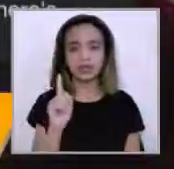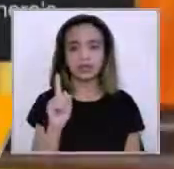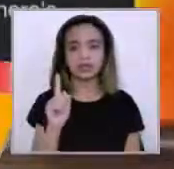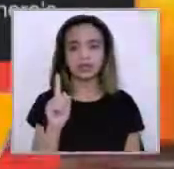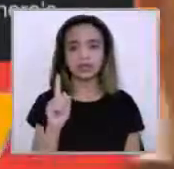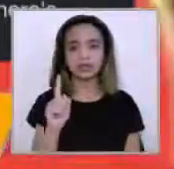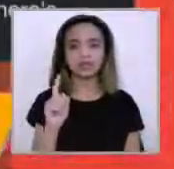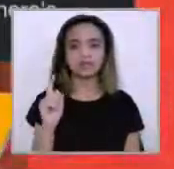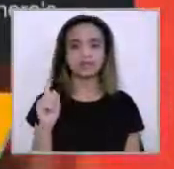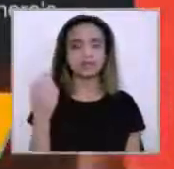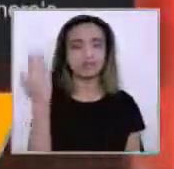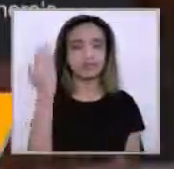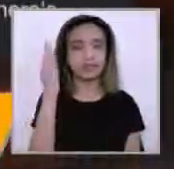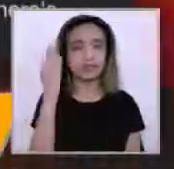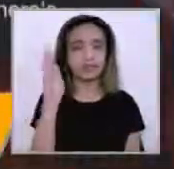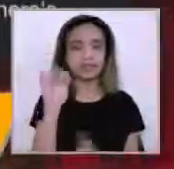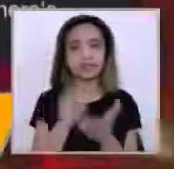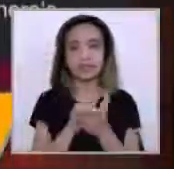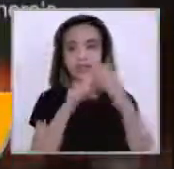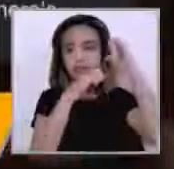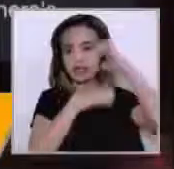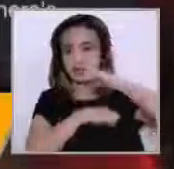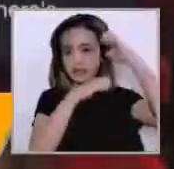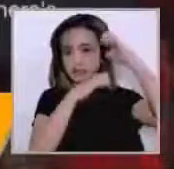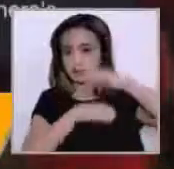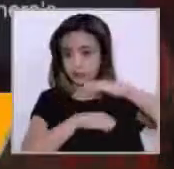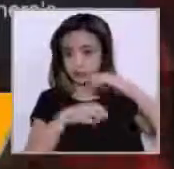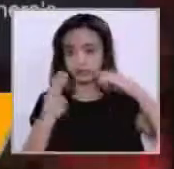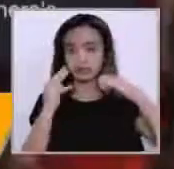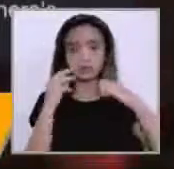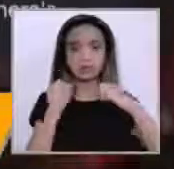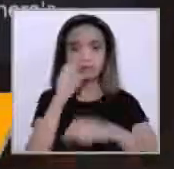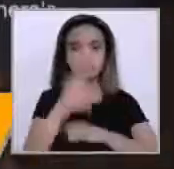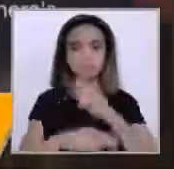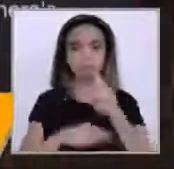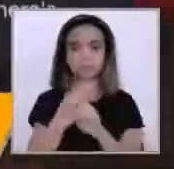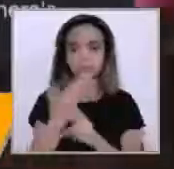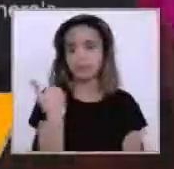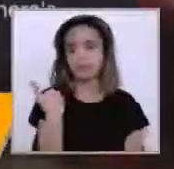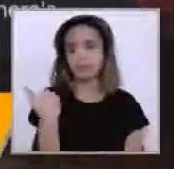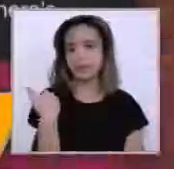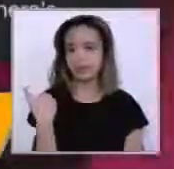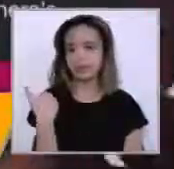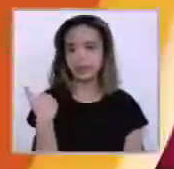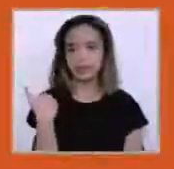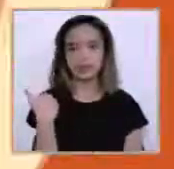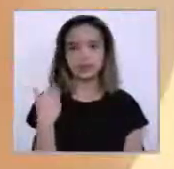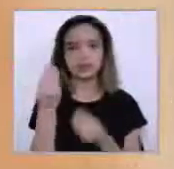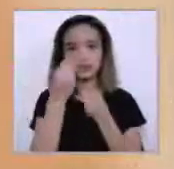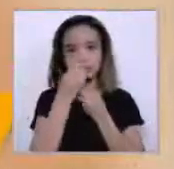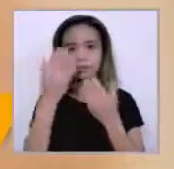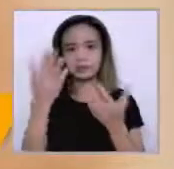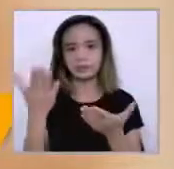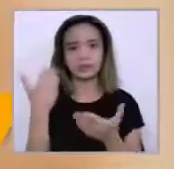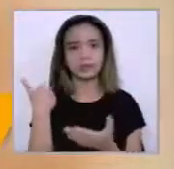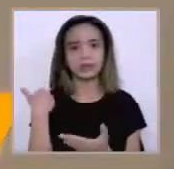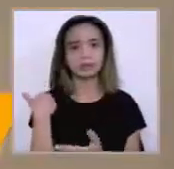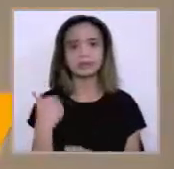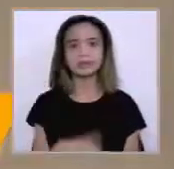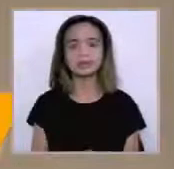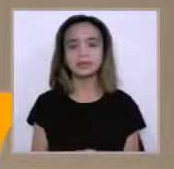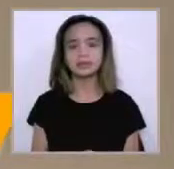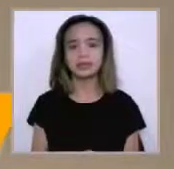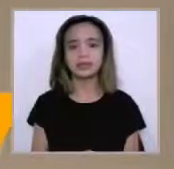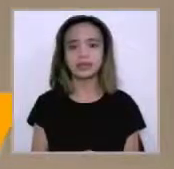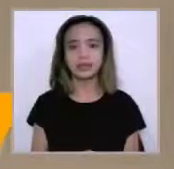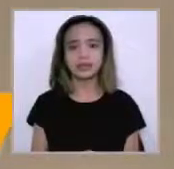bagamat inaasahan na rin ito ng Miss Universe organization, wala pa rin silang nilalabas na official statement sa ngayon. How